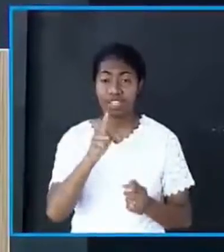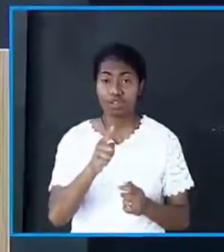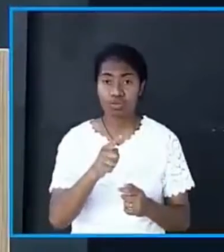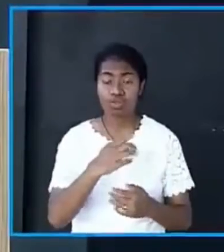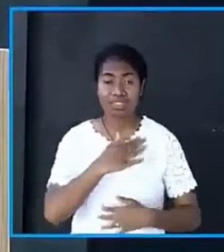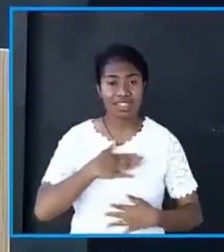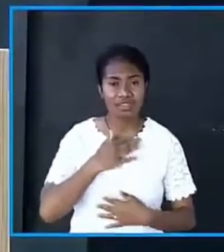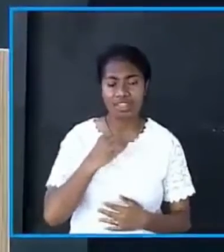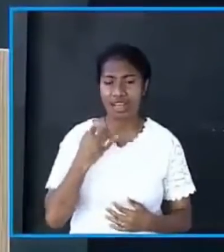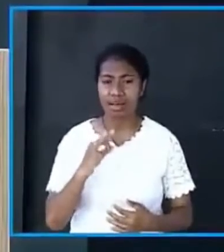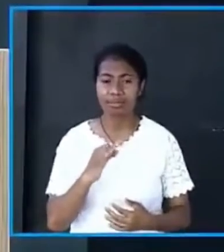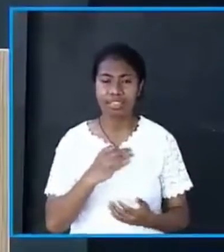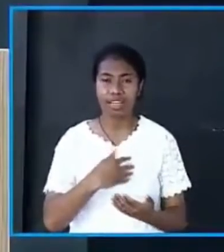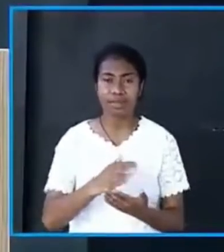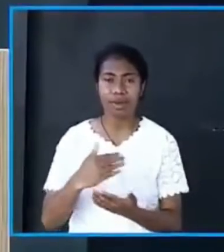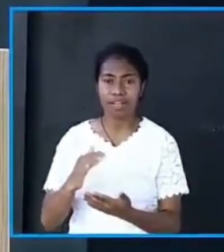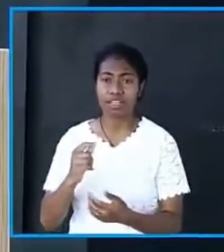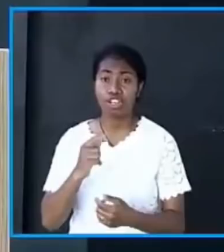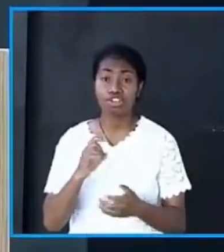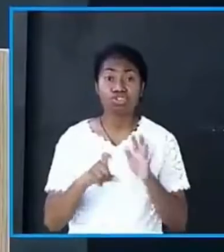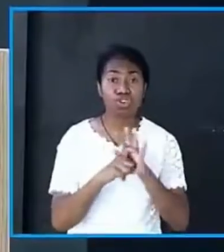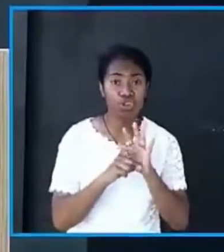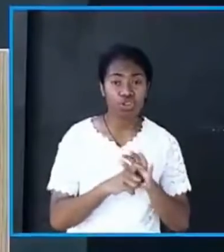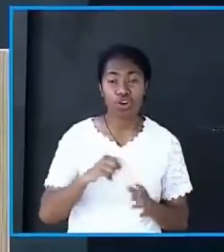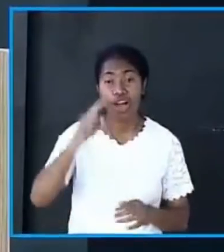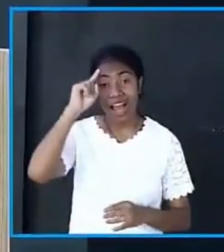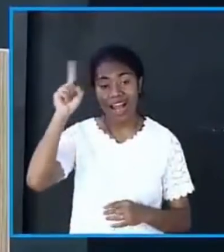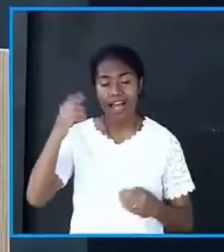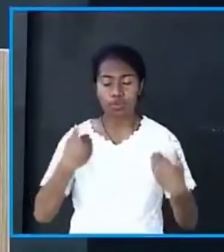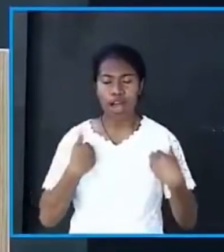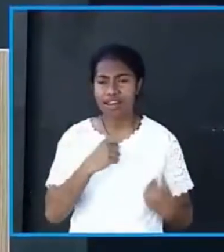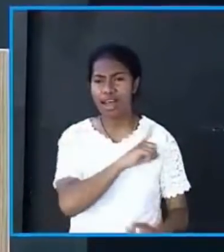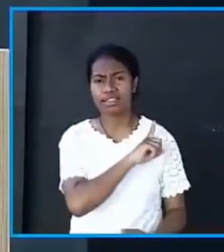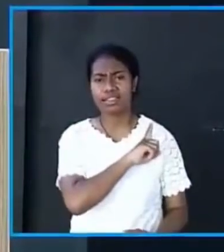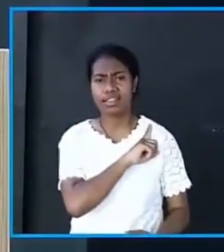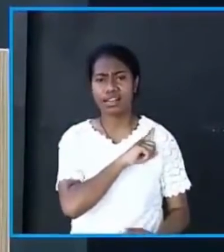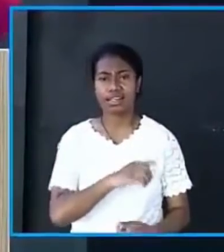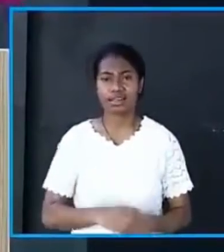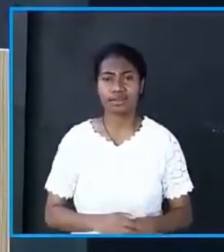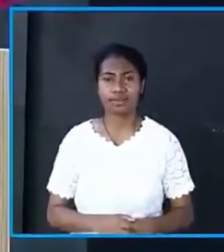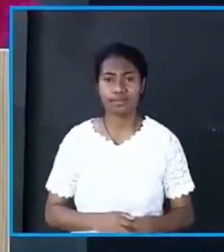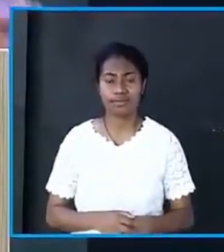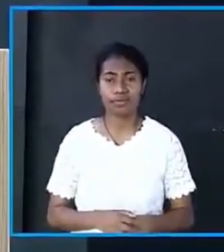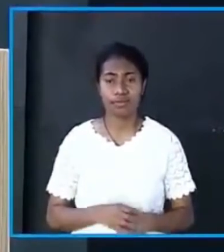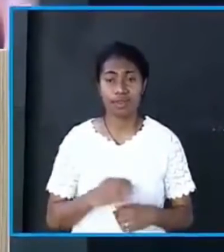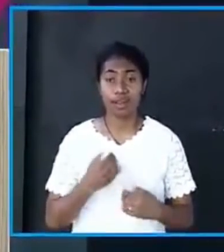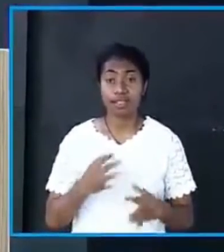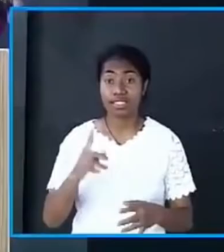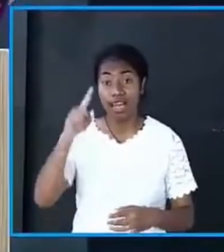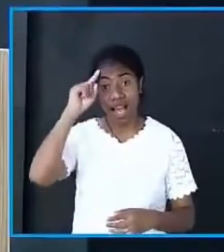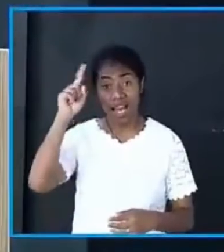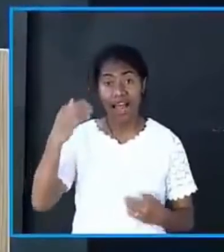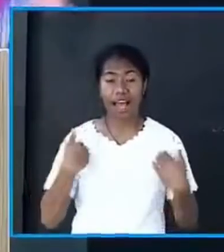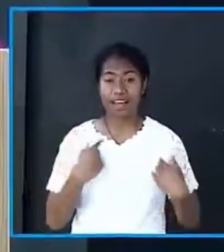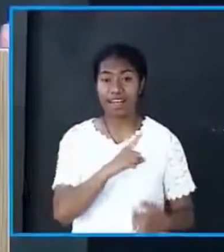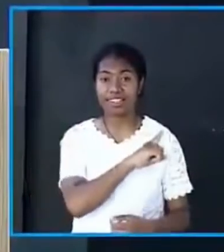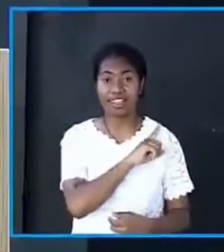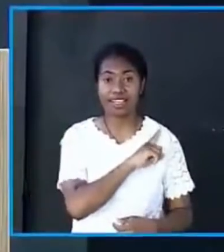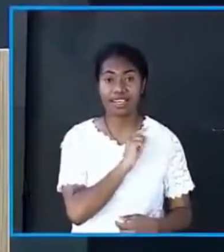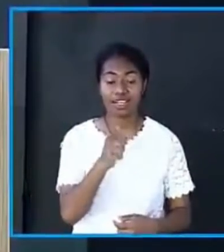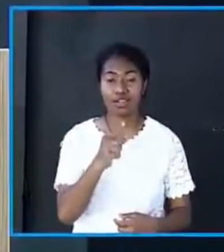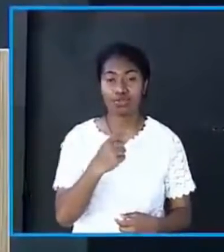itu apa misalnya ah lah itu ada dengan sendirinya jikalau ada dengan itu sifat